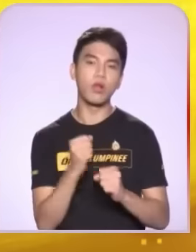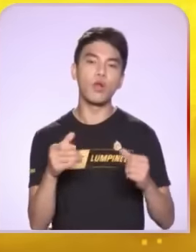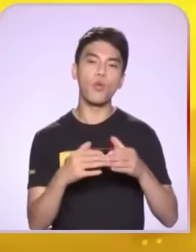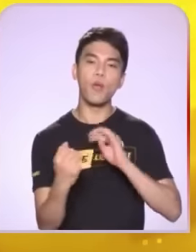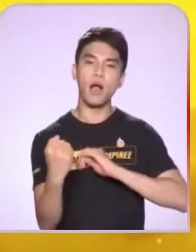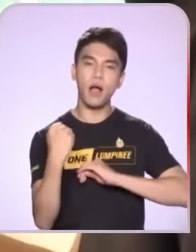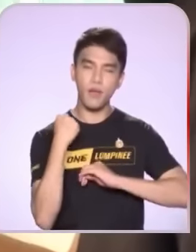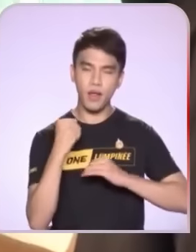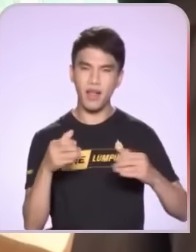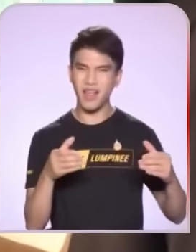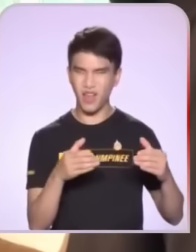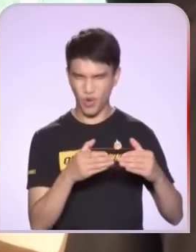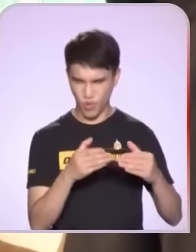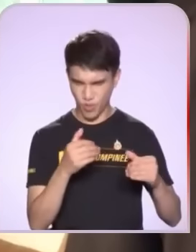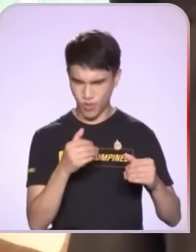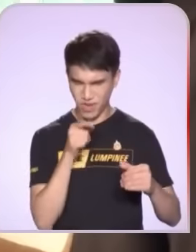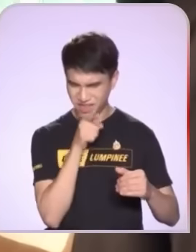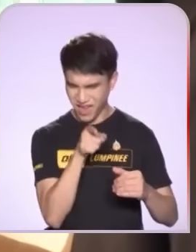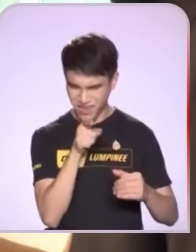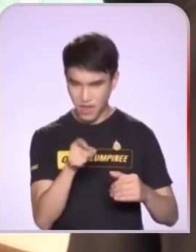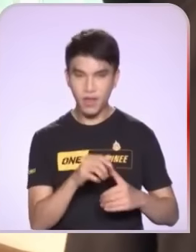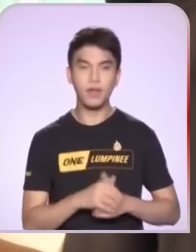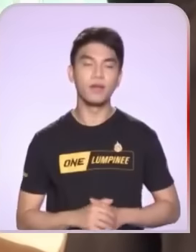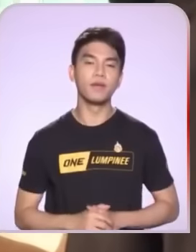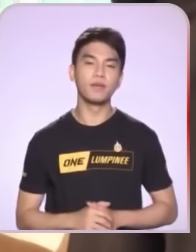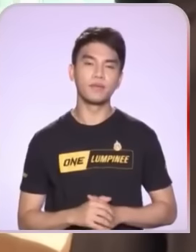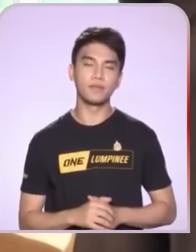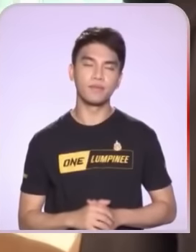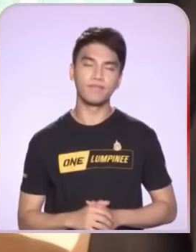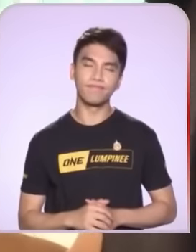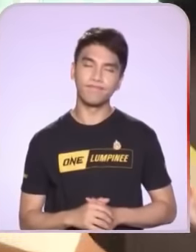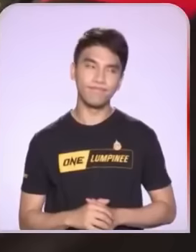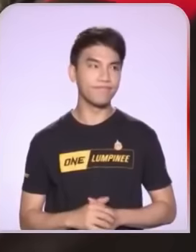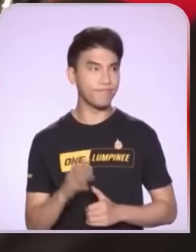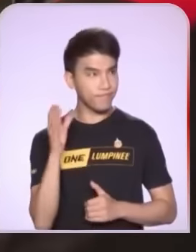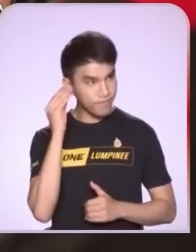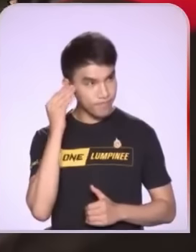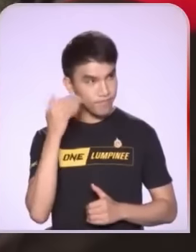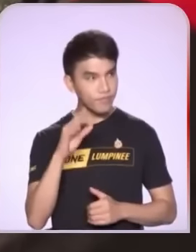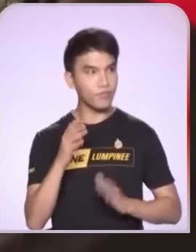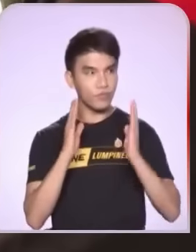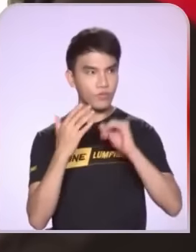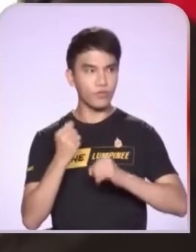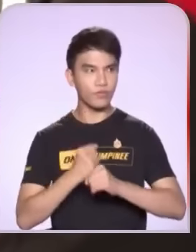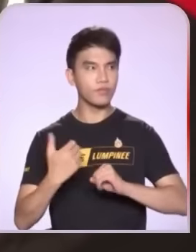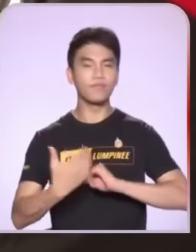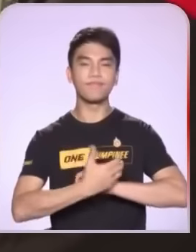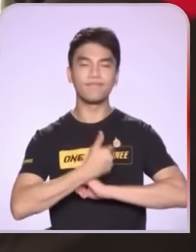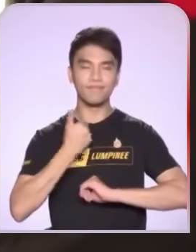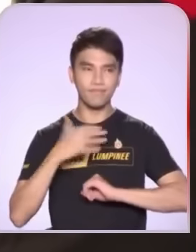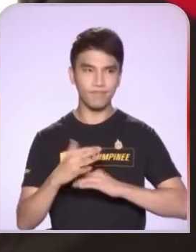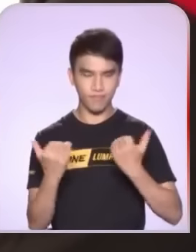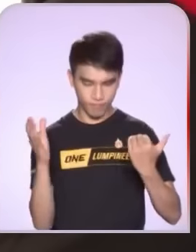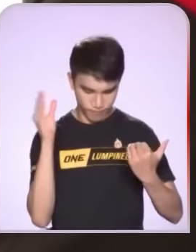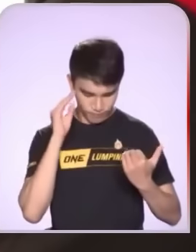กลุ่มอำนาจหรือที่ที่อยู่หลังม่านหรือที่เราเรียกว่ามือที่มองไม่เห็นอ่ะฟังเสียงของนักการเมืองกันมาหลายท่านแล้วนะ